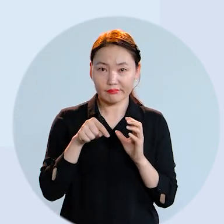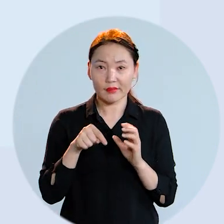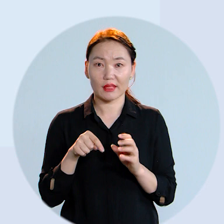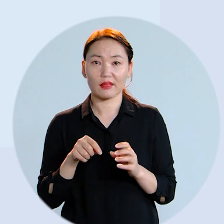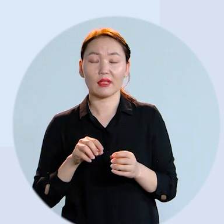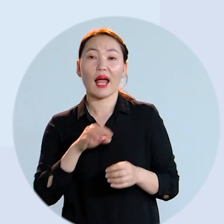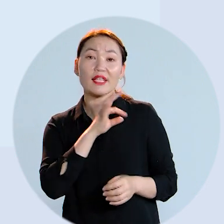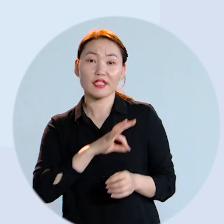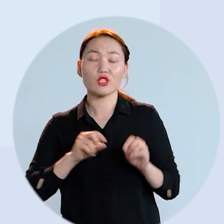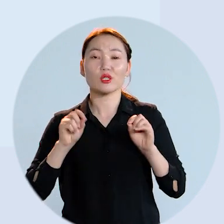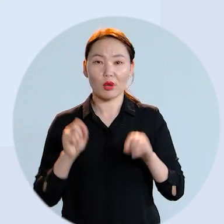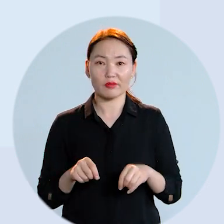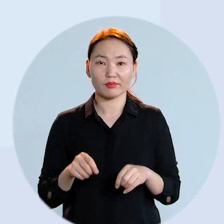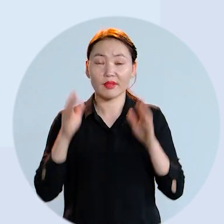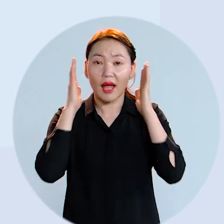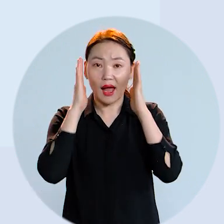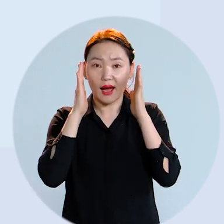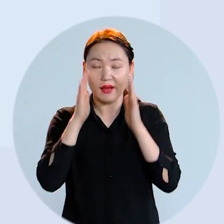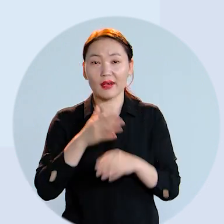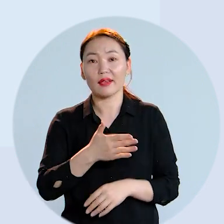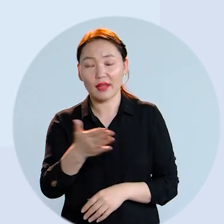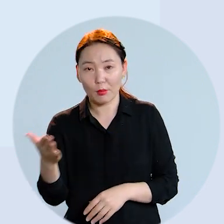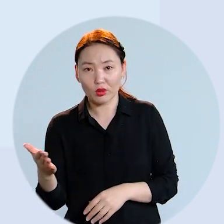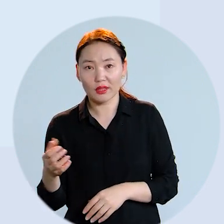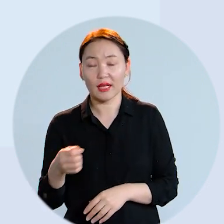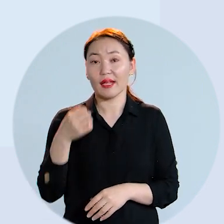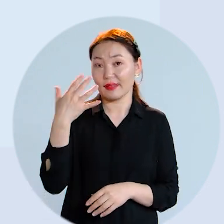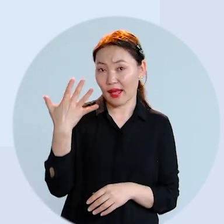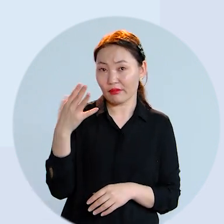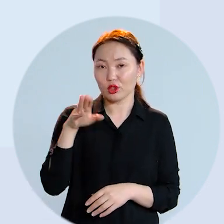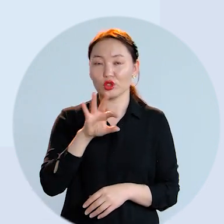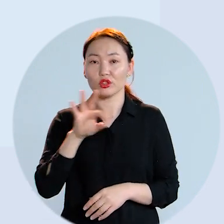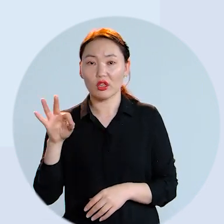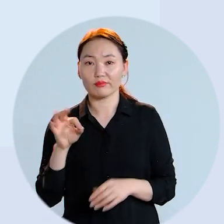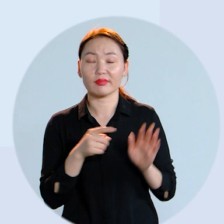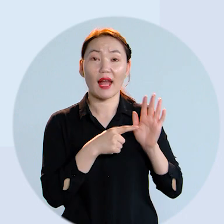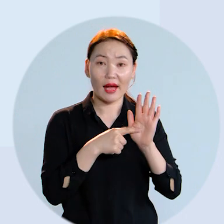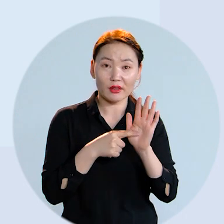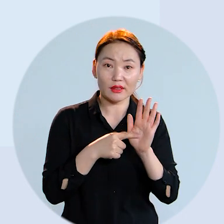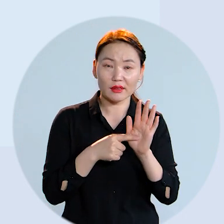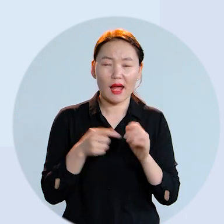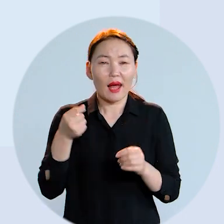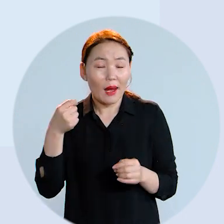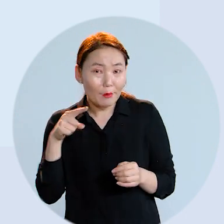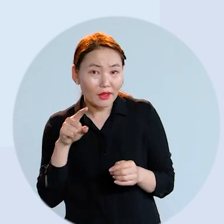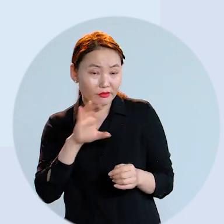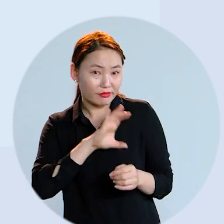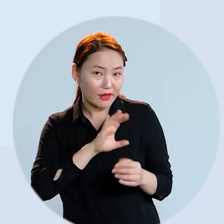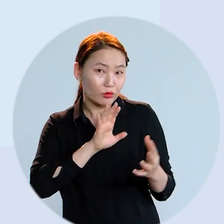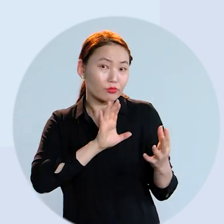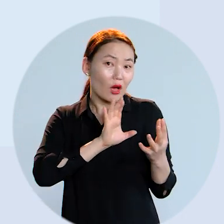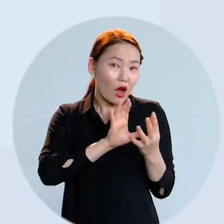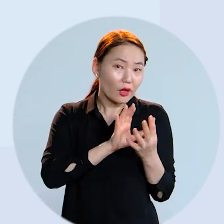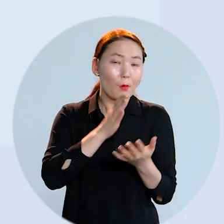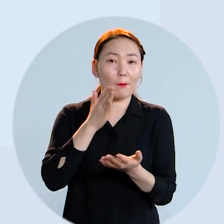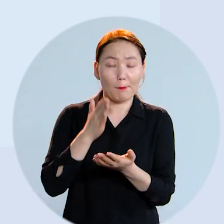5 ийм тоогоор харуулсан хүрээг харуулж байна. Тэгэхээр танд хамгийн ойр дотн байдаг сэтгэл хөдлөл